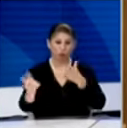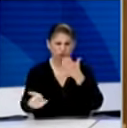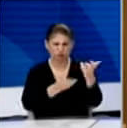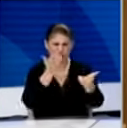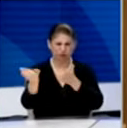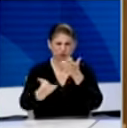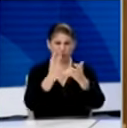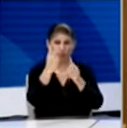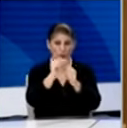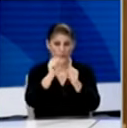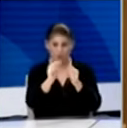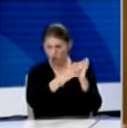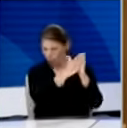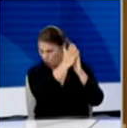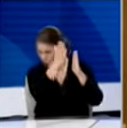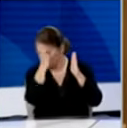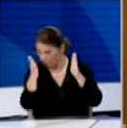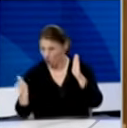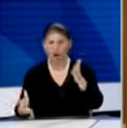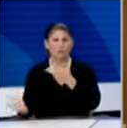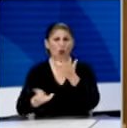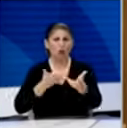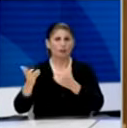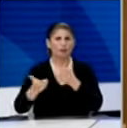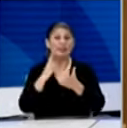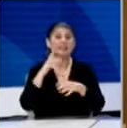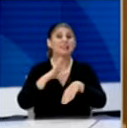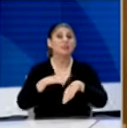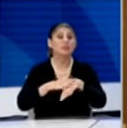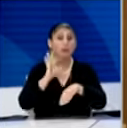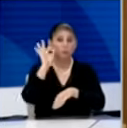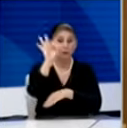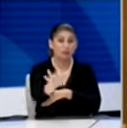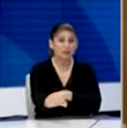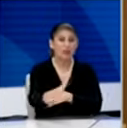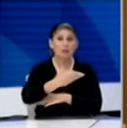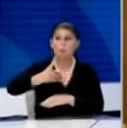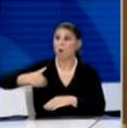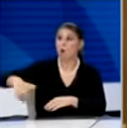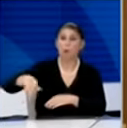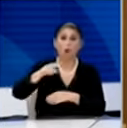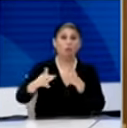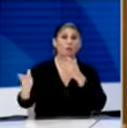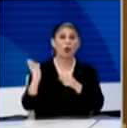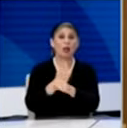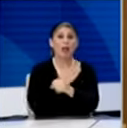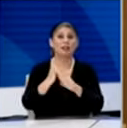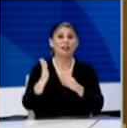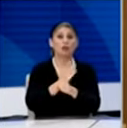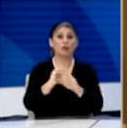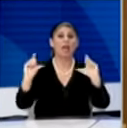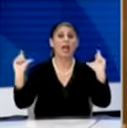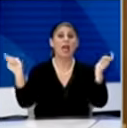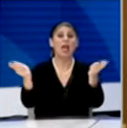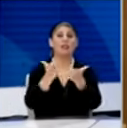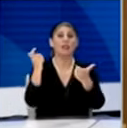το τελευταίο δίμηνο και οι αιτίες που οδήγησαν στην καταστροφή του Εθνικού Δρυμού της